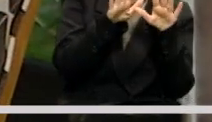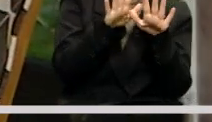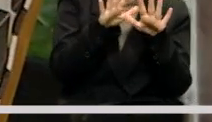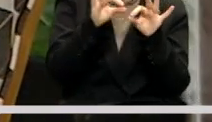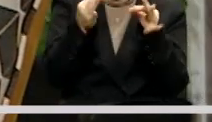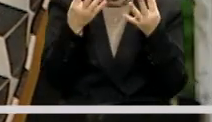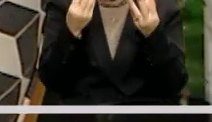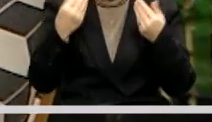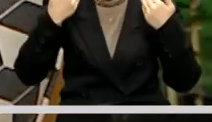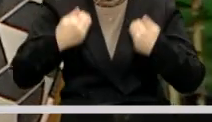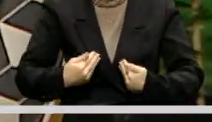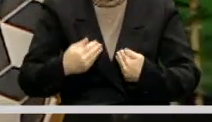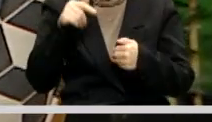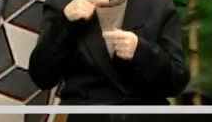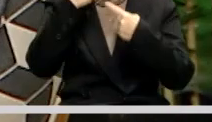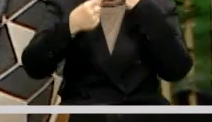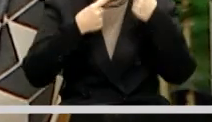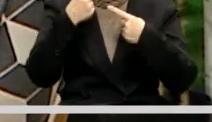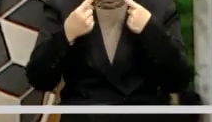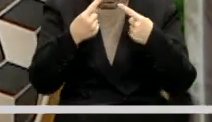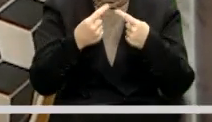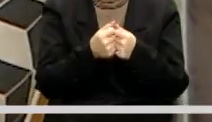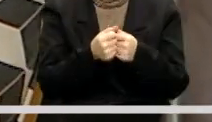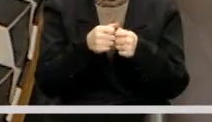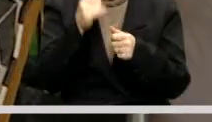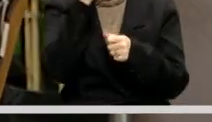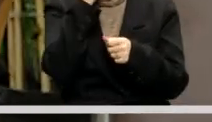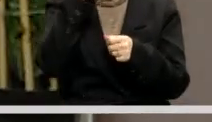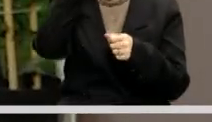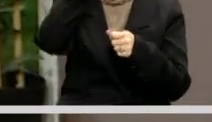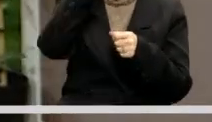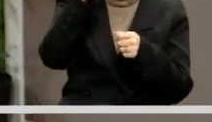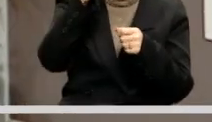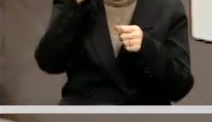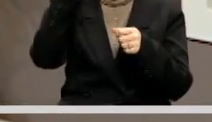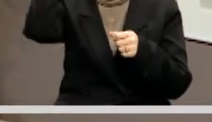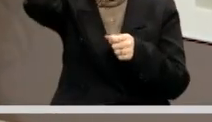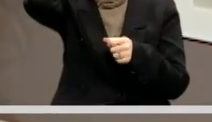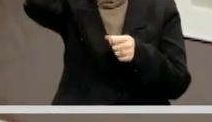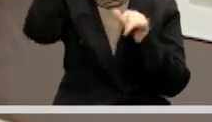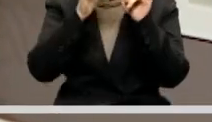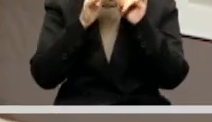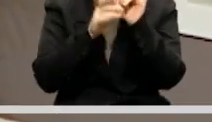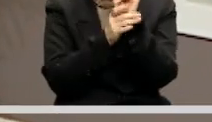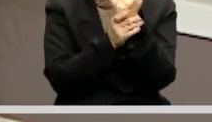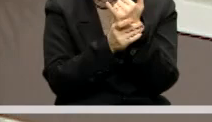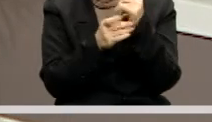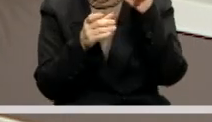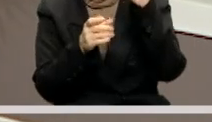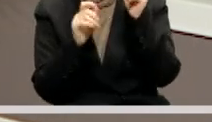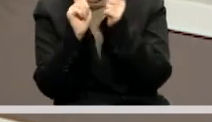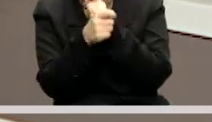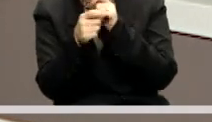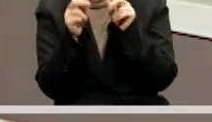Hepsini detaylıca konuşacağız bugün yayınımızın ilk bölümünde. Konuğumuz nöroloji uzmanı doçent doktor Osman Korucu olacak efendim. İkinci konumuz